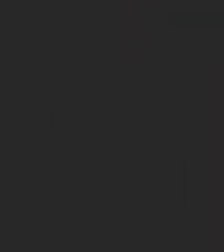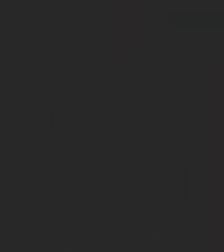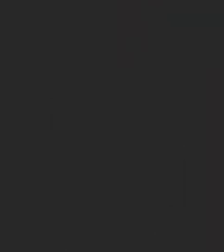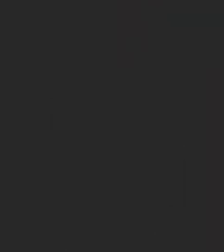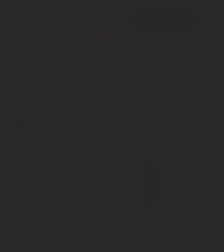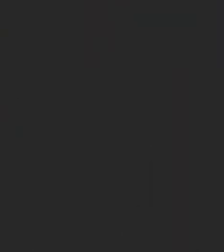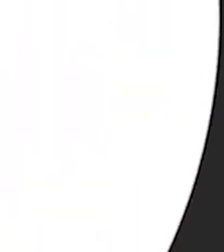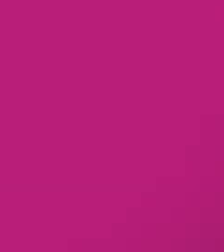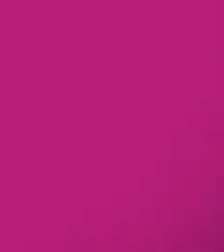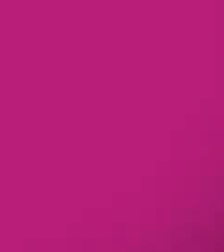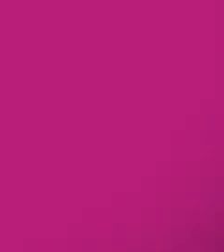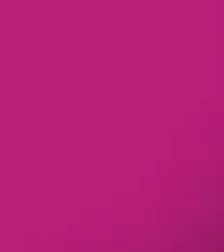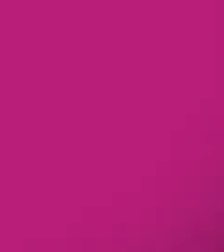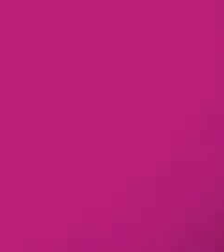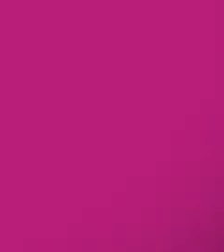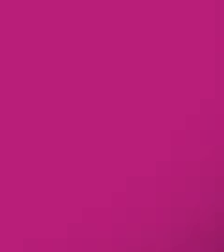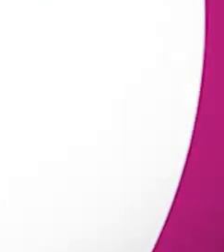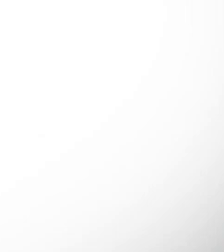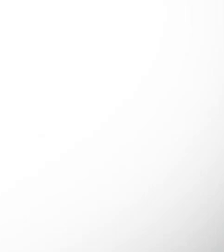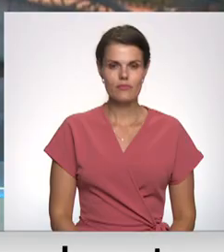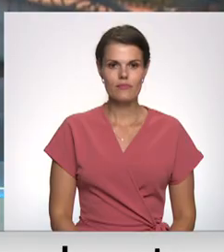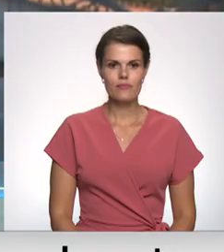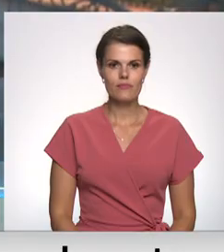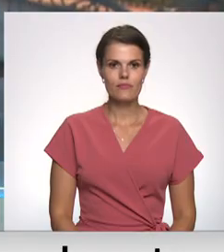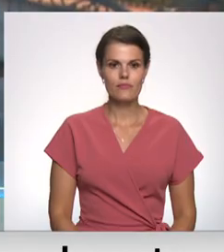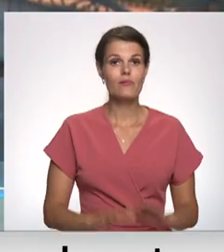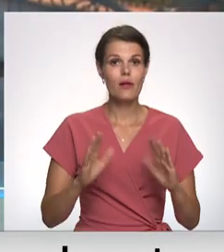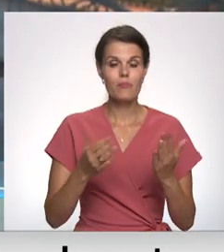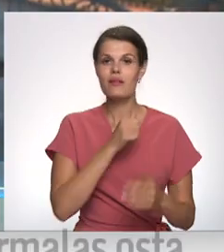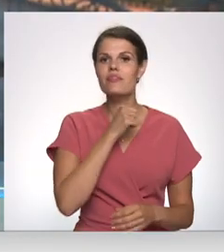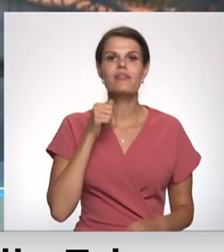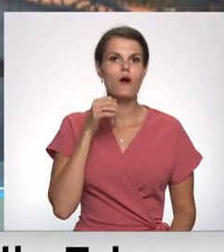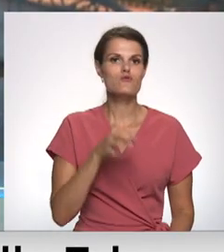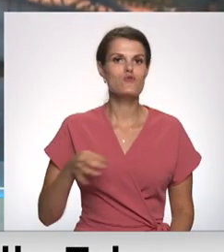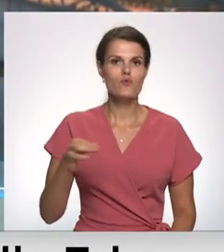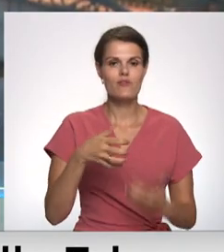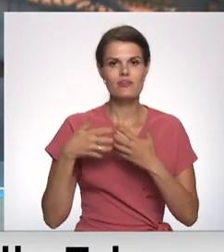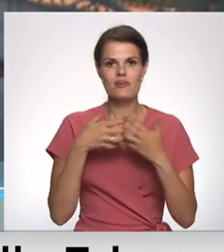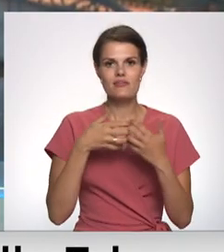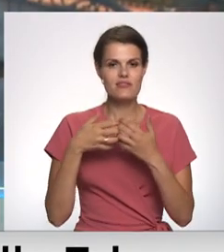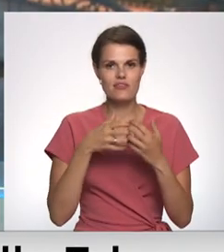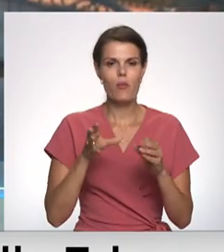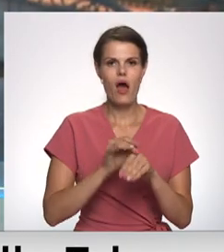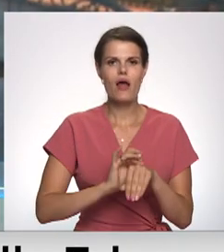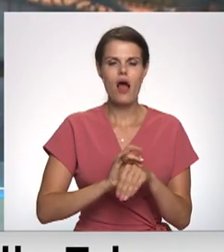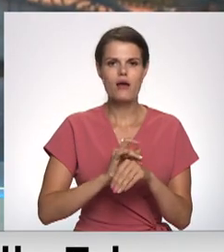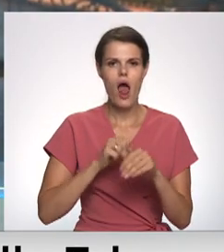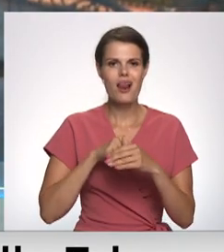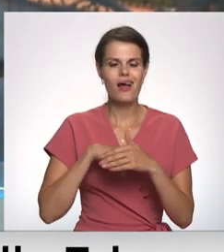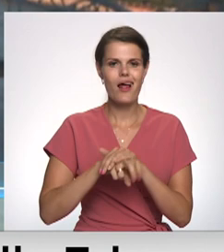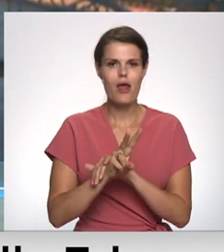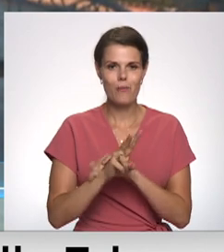Re, viss ēters ir te! Bet Talsu novads cīņā ar kailgliemežiem